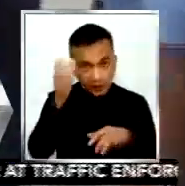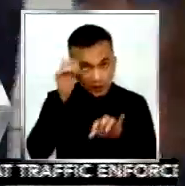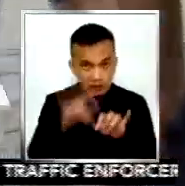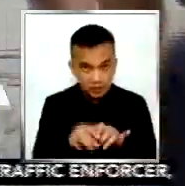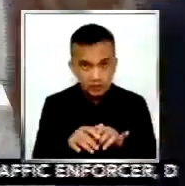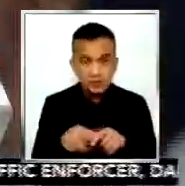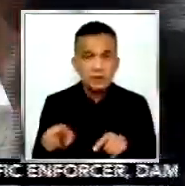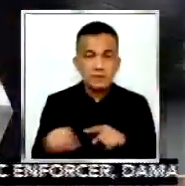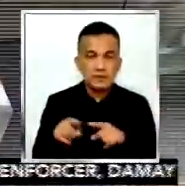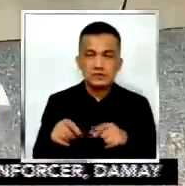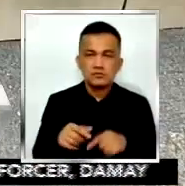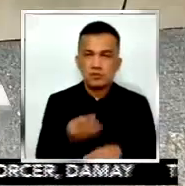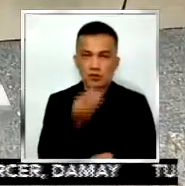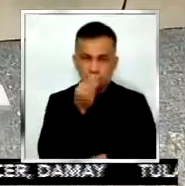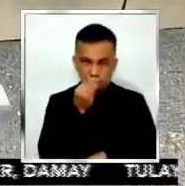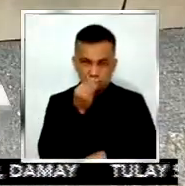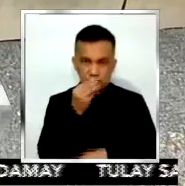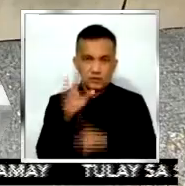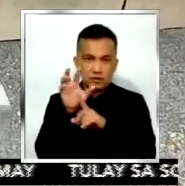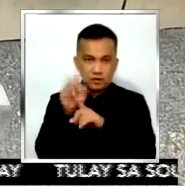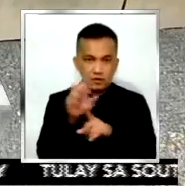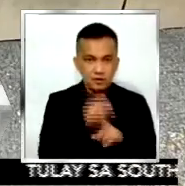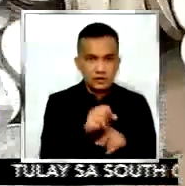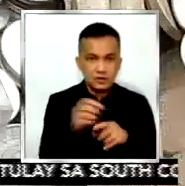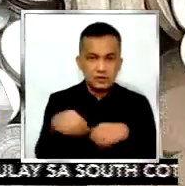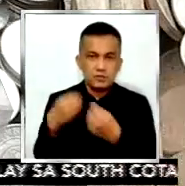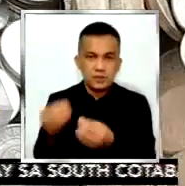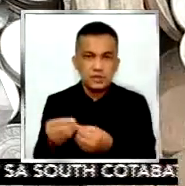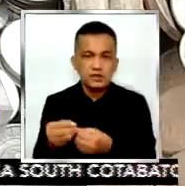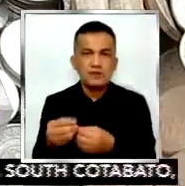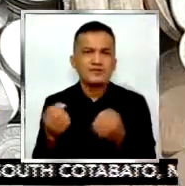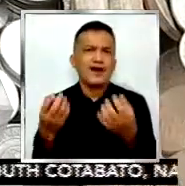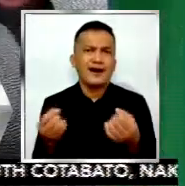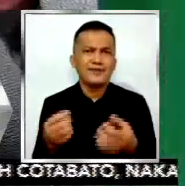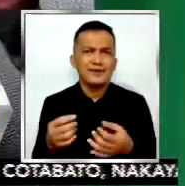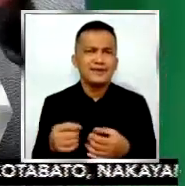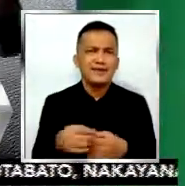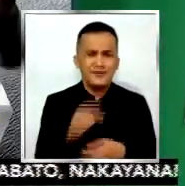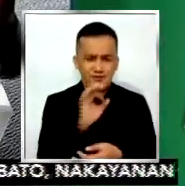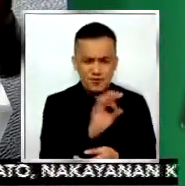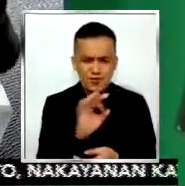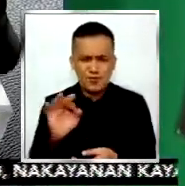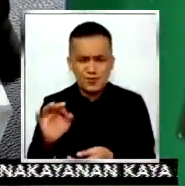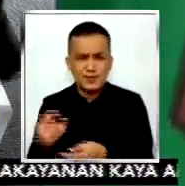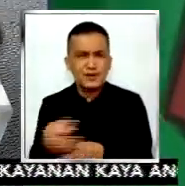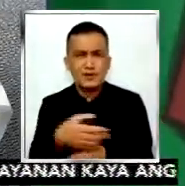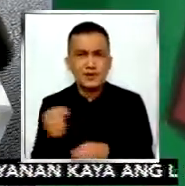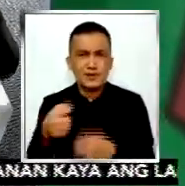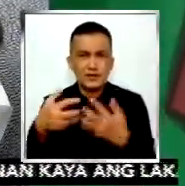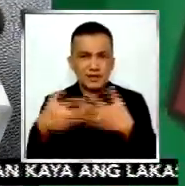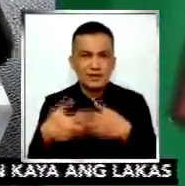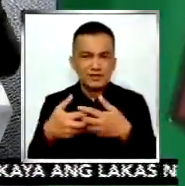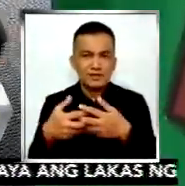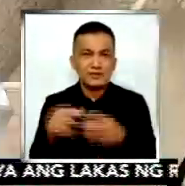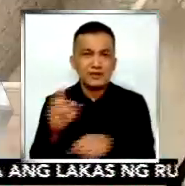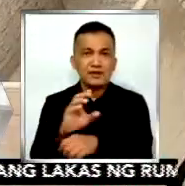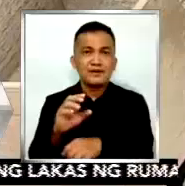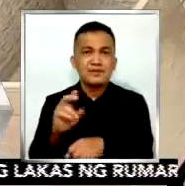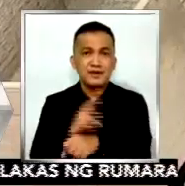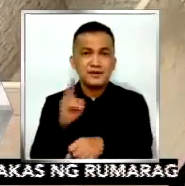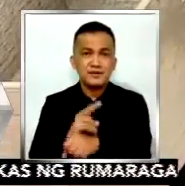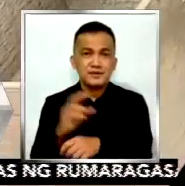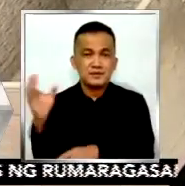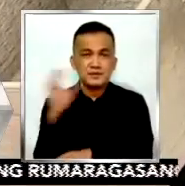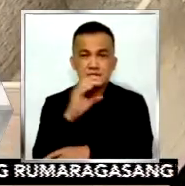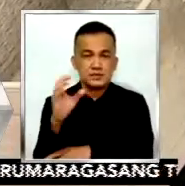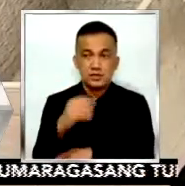Ibibigay naman sa DSWD ang kahong-kahong bariyang nakuha sa mga makina para magamit sa Pasko. One strike policy. Wala tayong sasantuin dyan. Apat